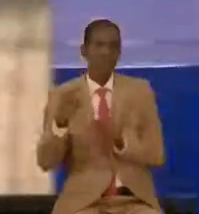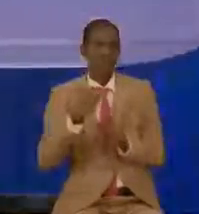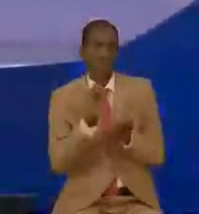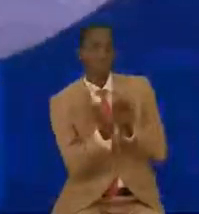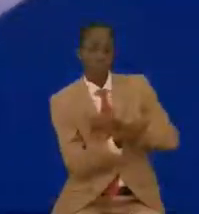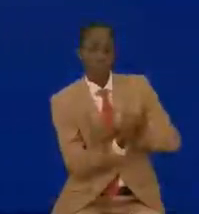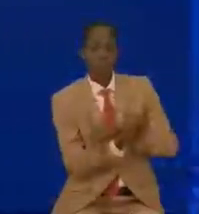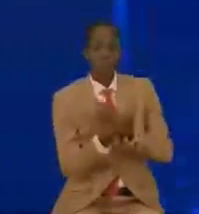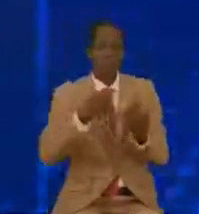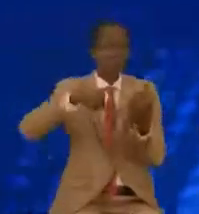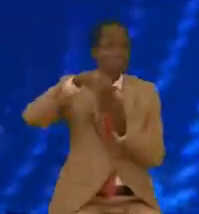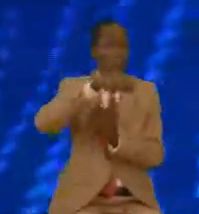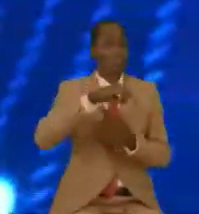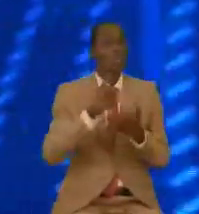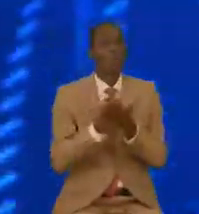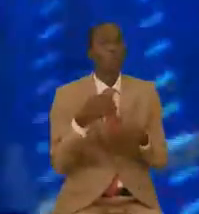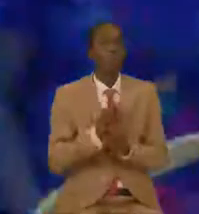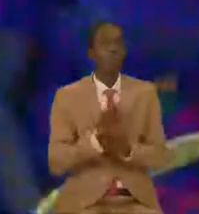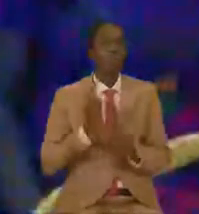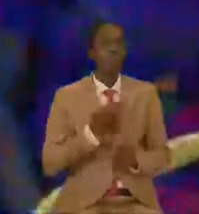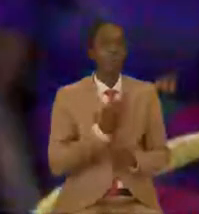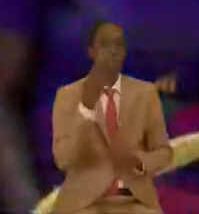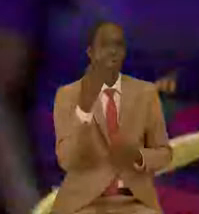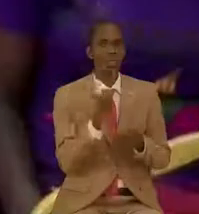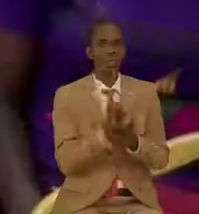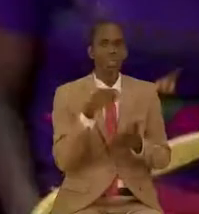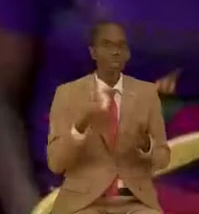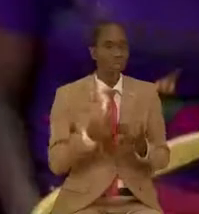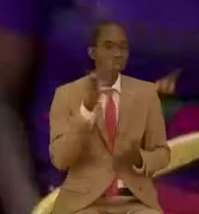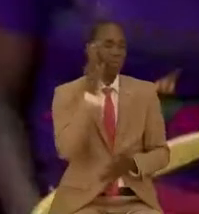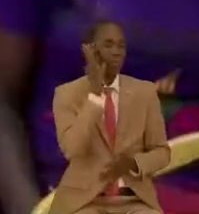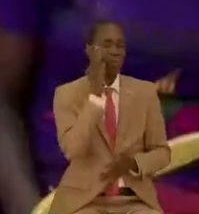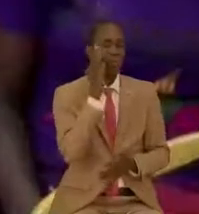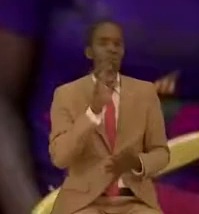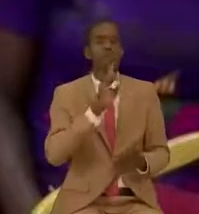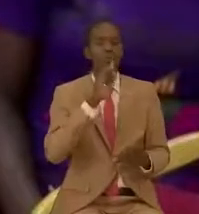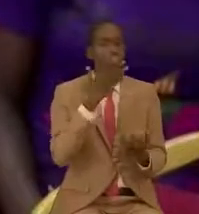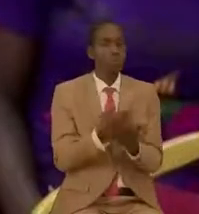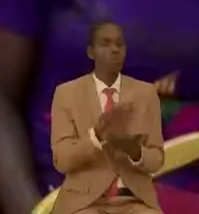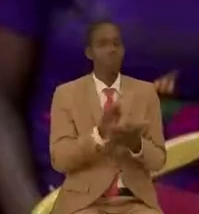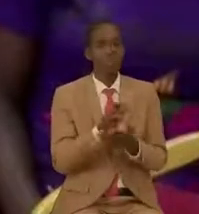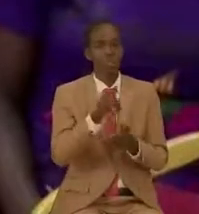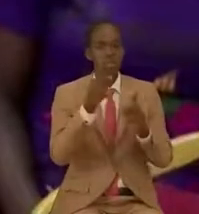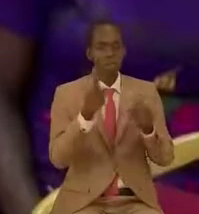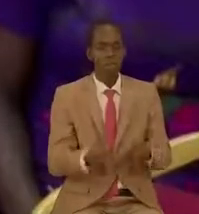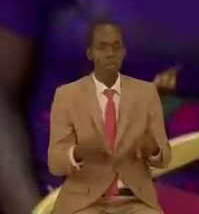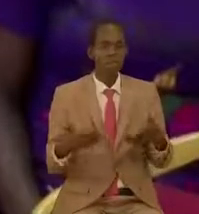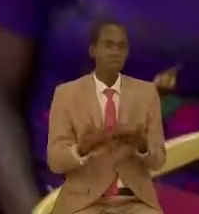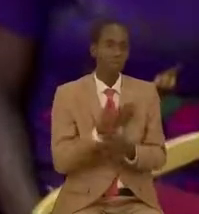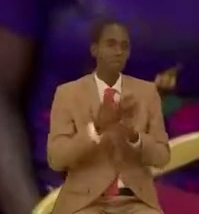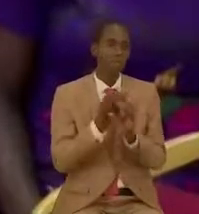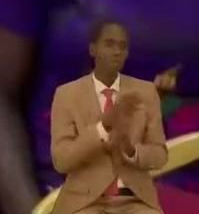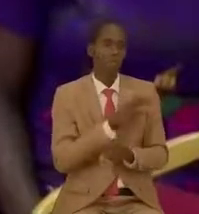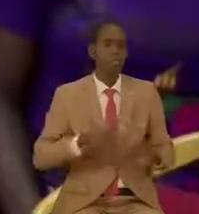vie changée qui nous fait voir que ce fruit montre une nouvelle créature en Christ. Mais